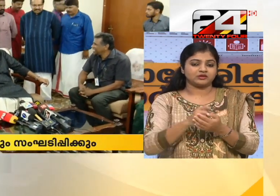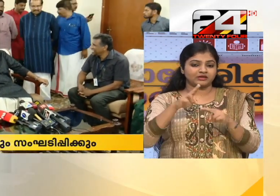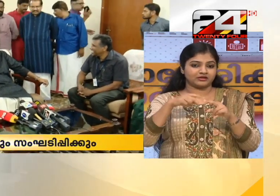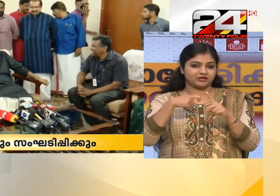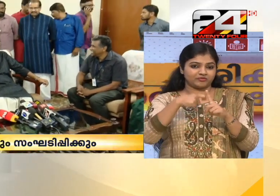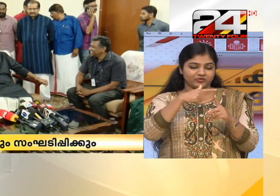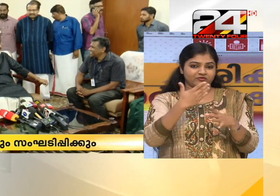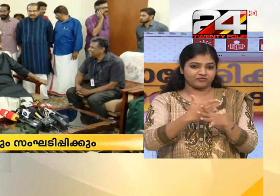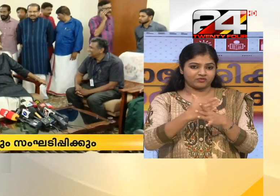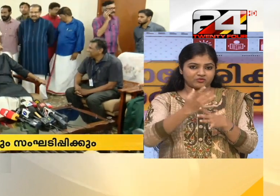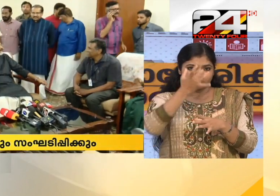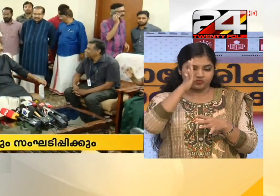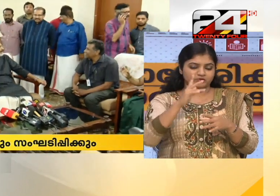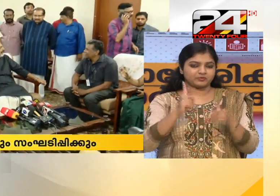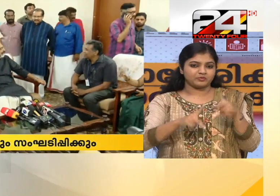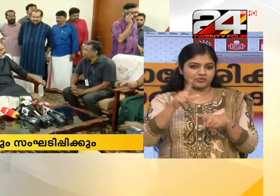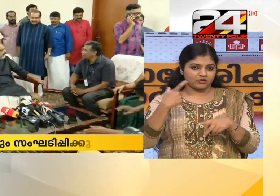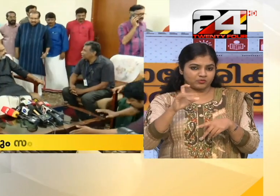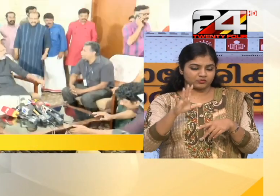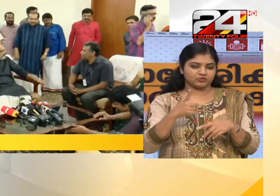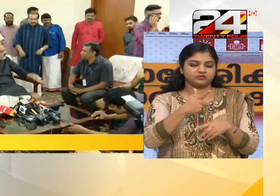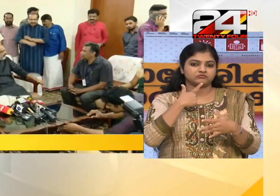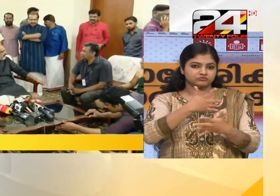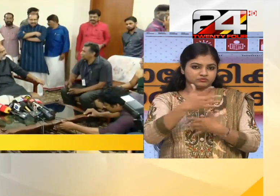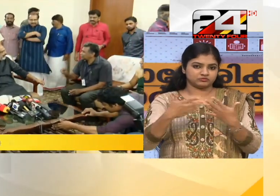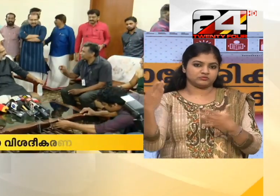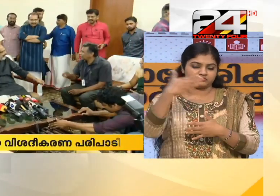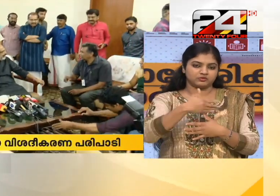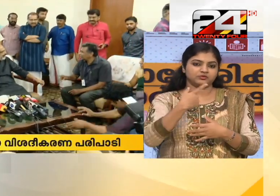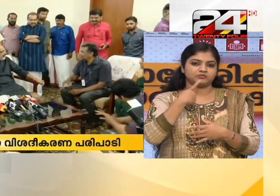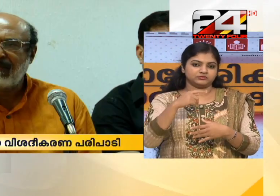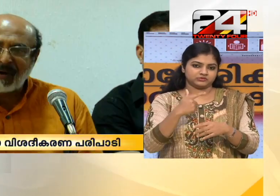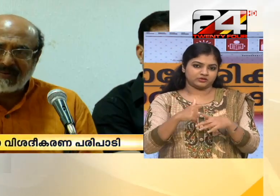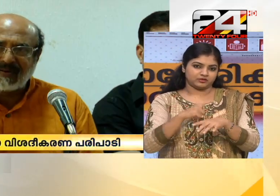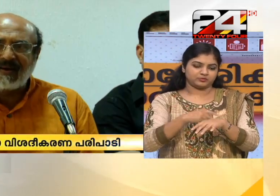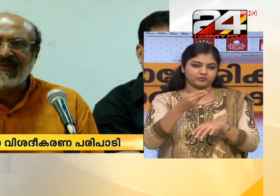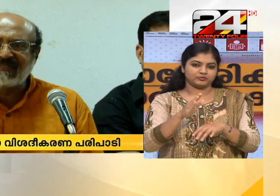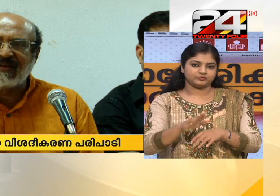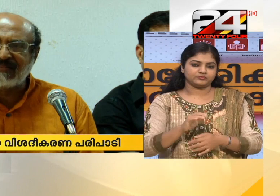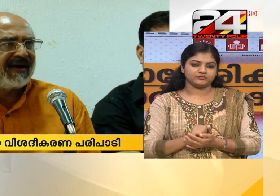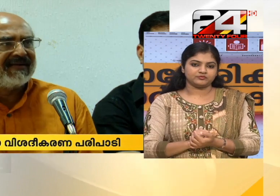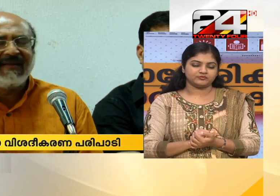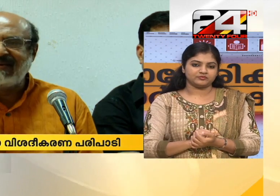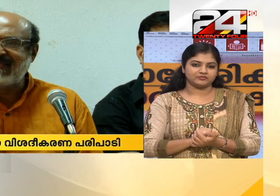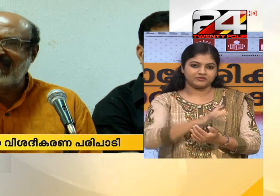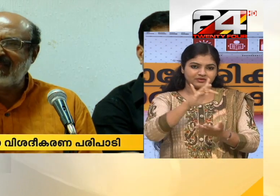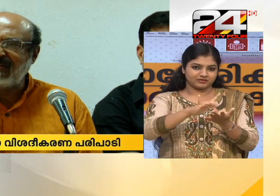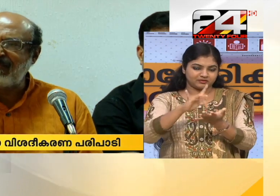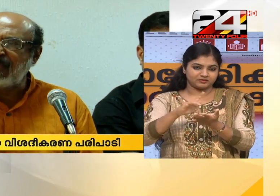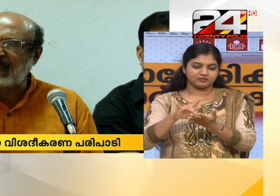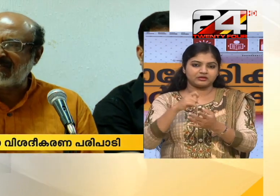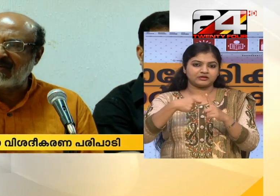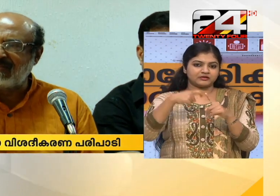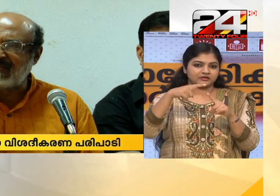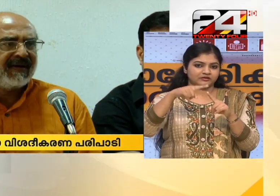ആക്ഷേപമുണ്ടെങ്കിൽ ജനങ്ങൾക്ക് നേരിട്ട് അറിയിക്കാനും ജനപ്രതിനിധികളോട് നേരിട്ട് സംശയ ദൂരീകരണം നടത്താനും അവസരമുണ്ട്. മണ്ഡലാടിസ്ഥാനത്തിൽ അംഗീകരിച്ച